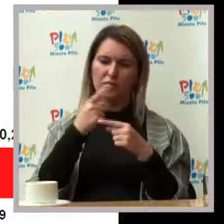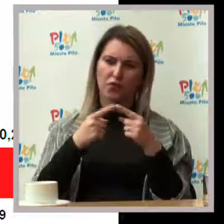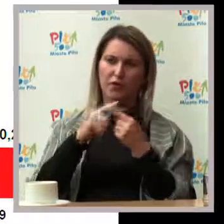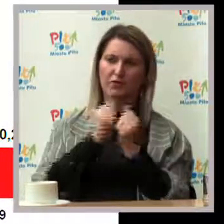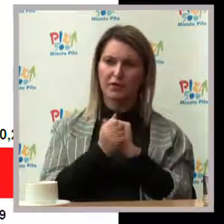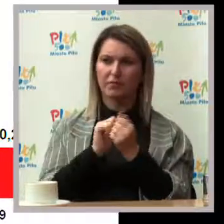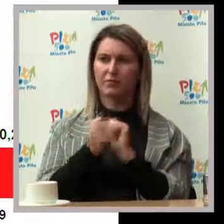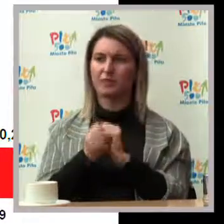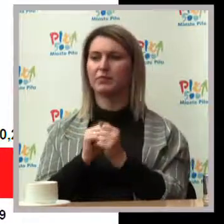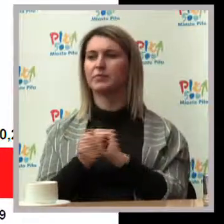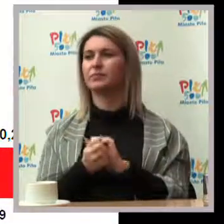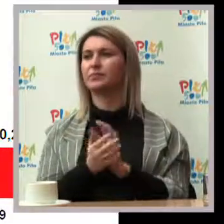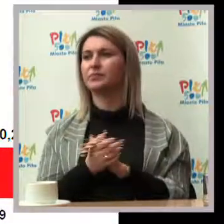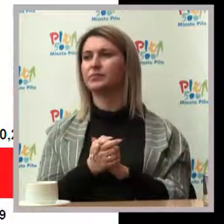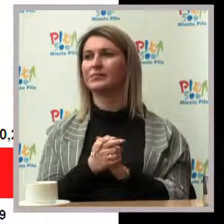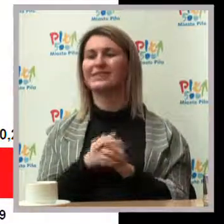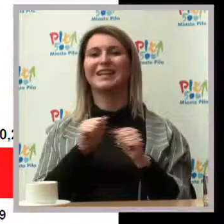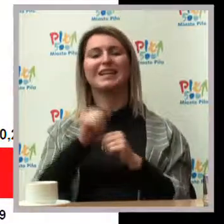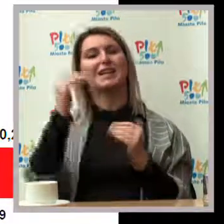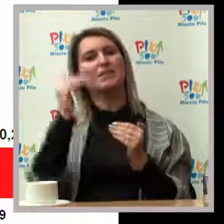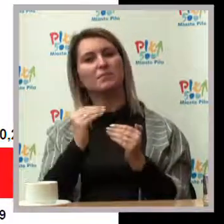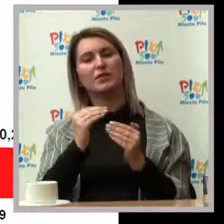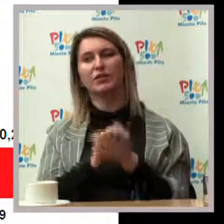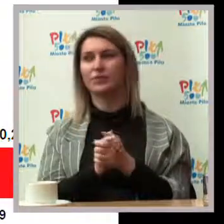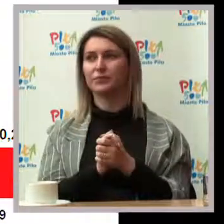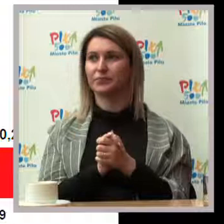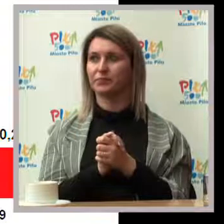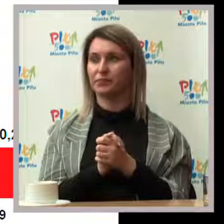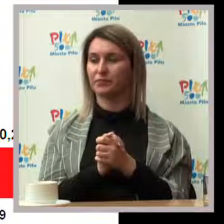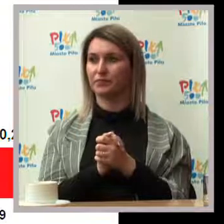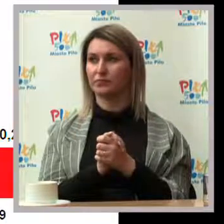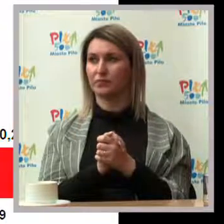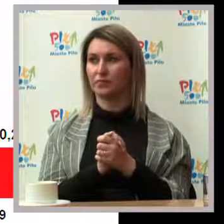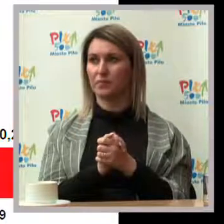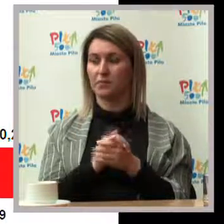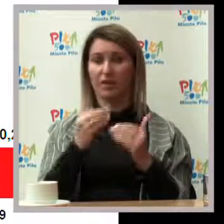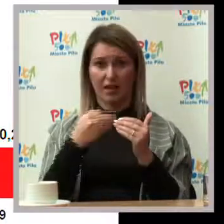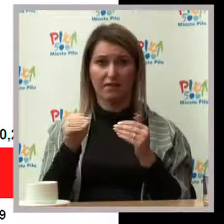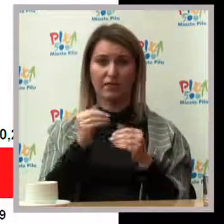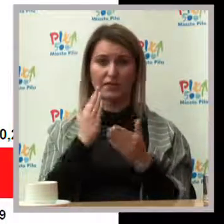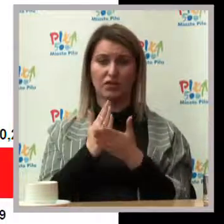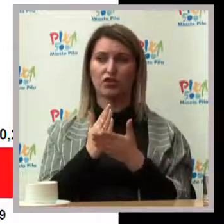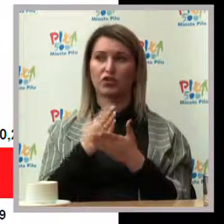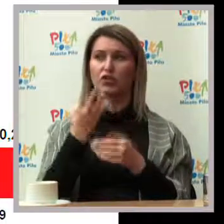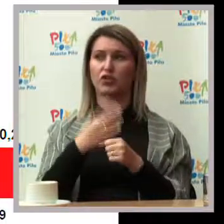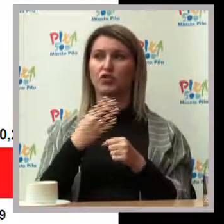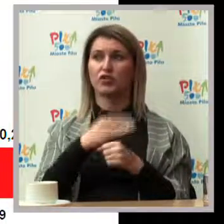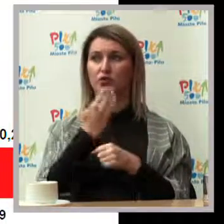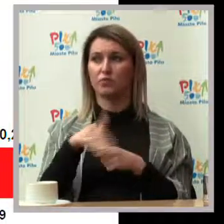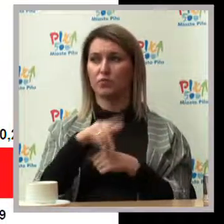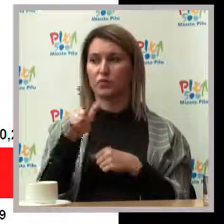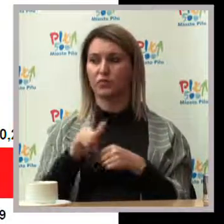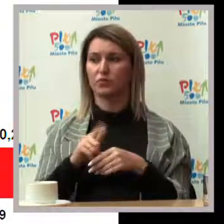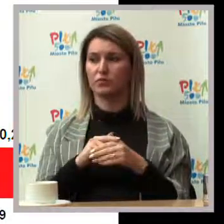wnioskami i on jest nieco mniejszy niż w tej chwili na tym slajdzie. Natomiast przekracza 40 milionów złotych i w tej chwili byliśmy z